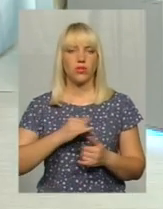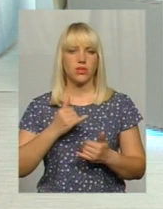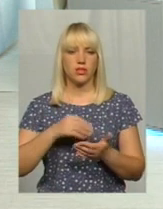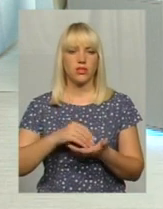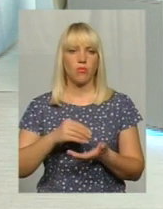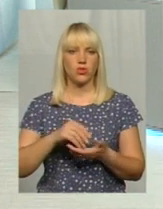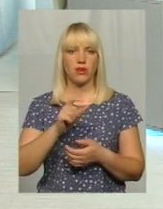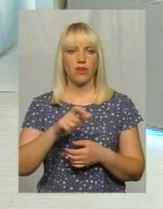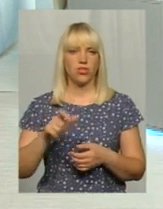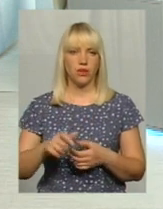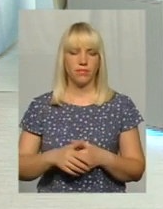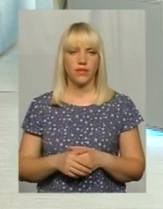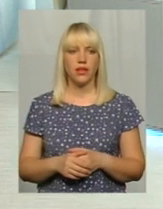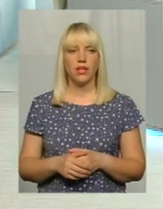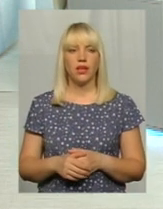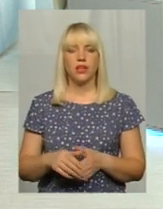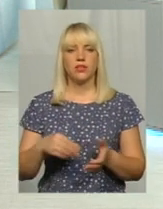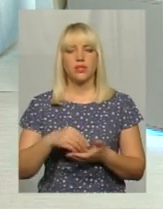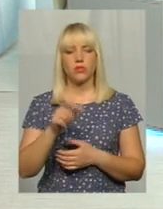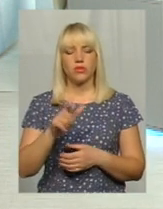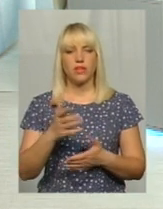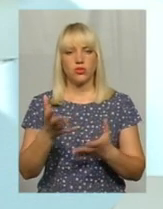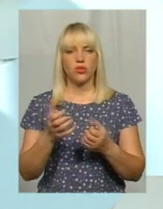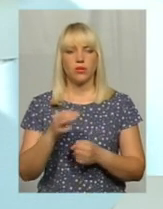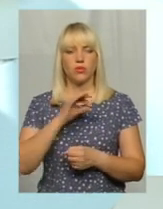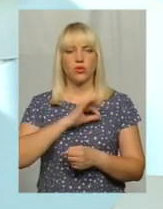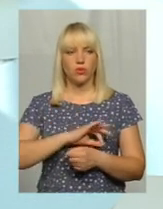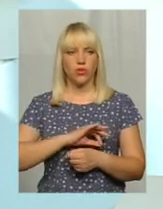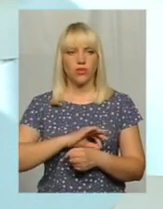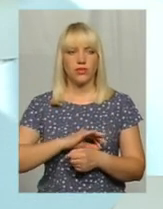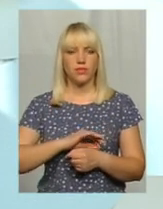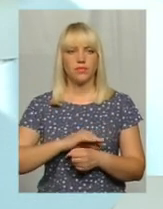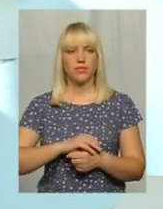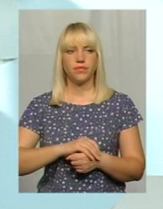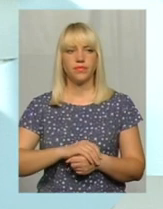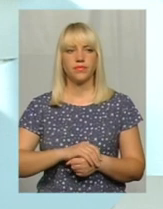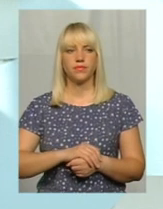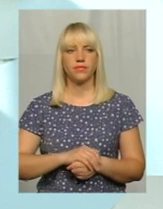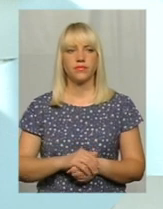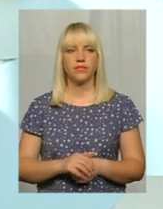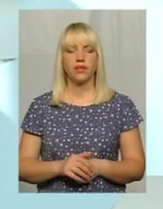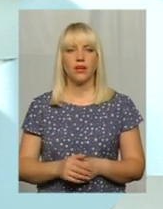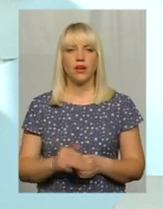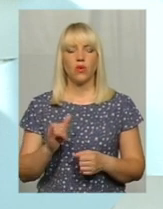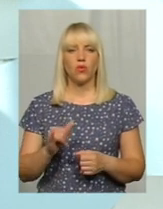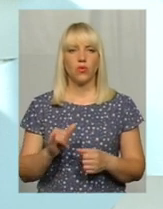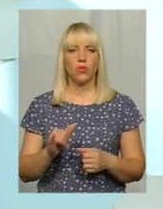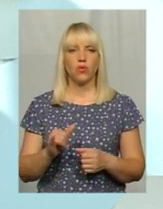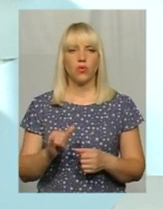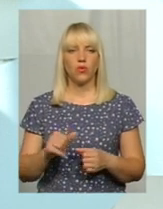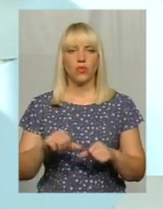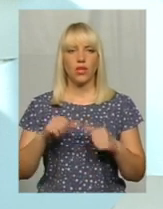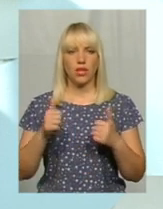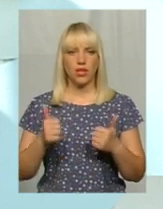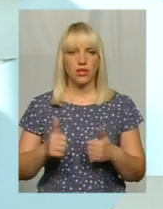отримує? Споживач отримує користь, можливо, скажімо так, навіть не в безпосередньому вигляді, а в опосередкованому,